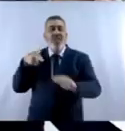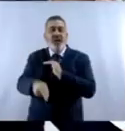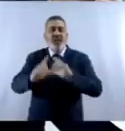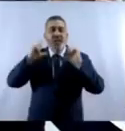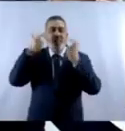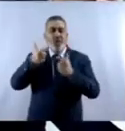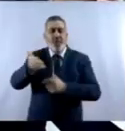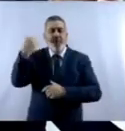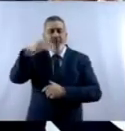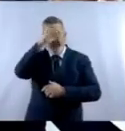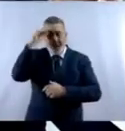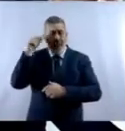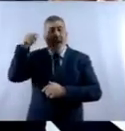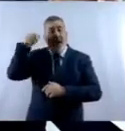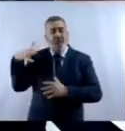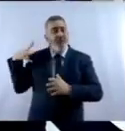τον Κωνσταντίνο Καραμαλή.